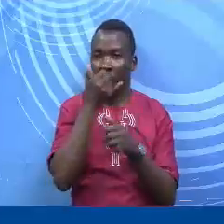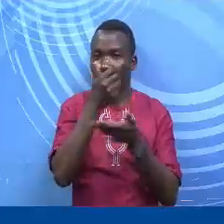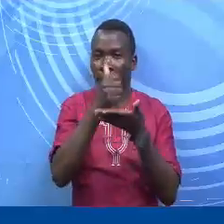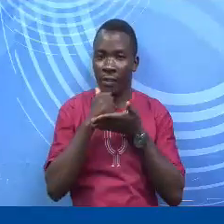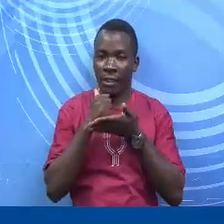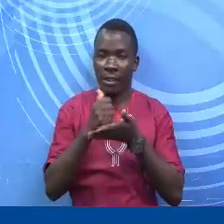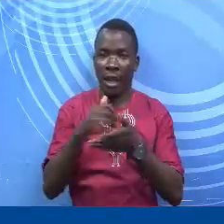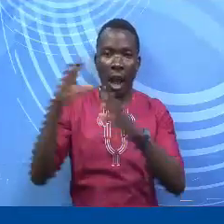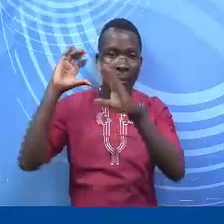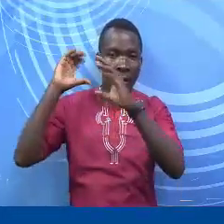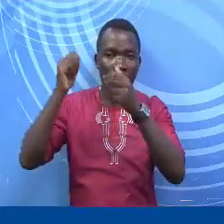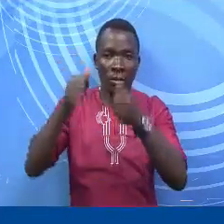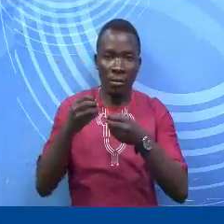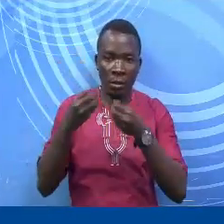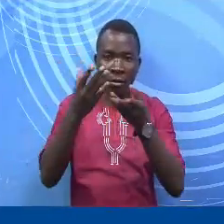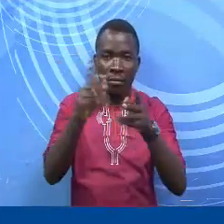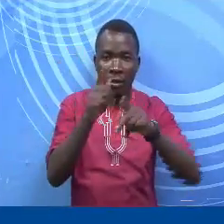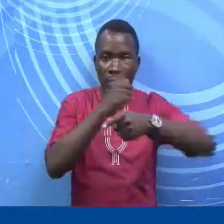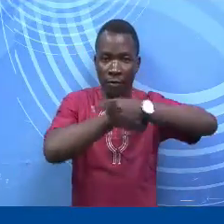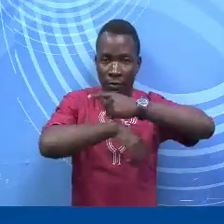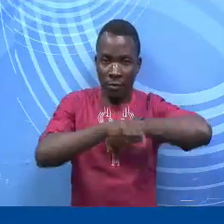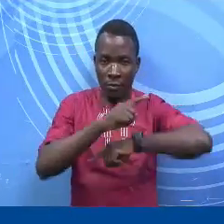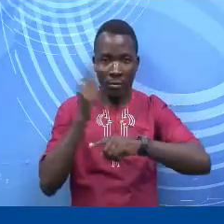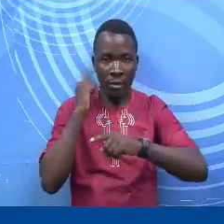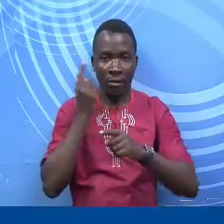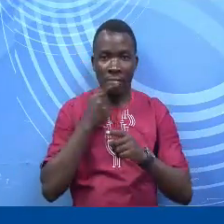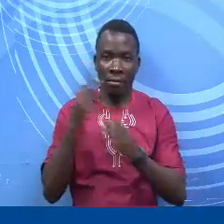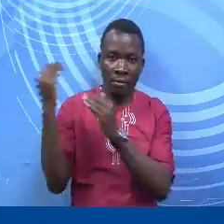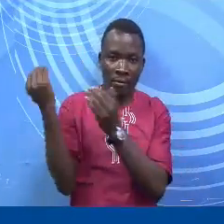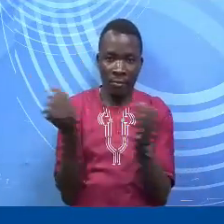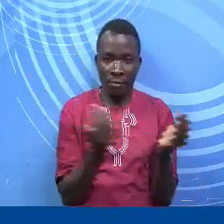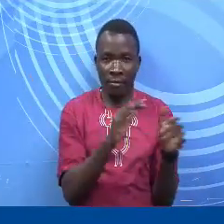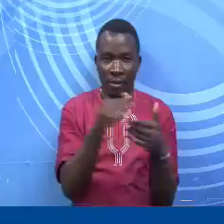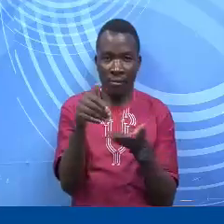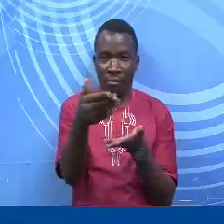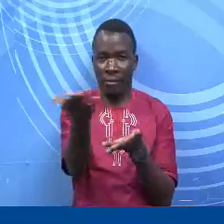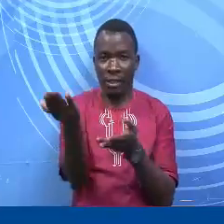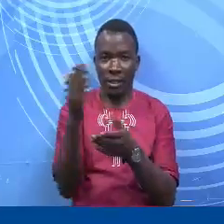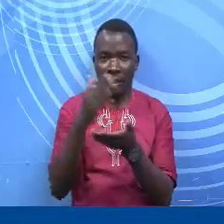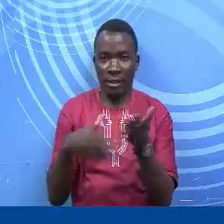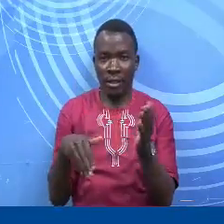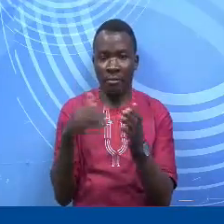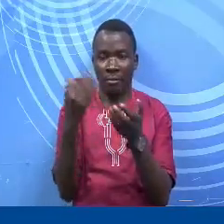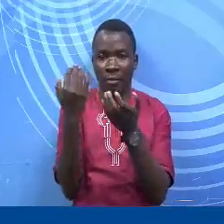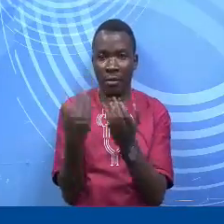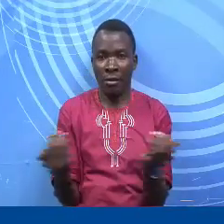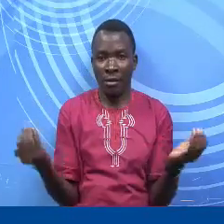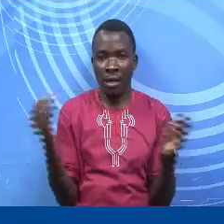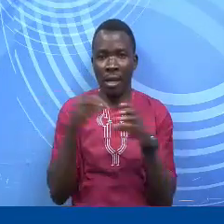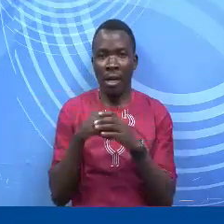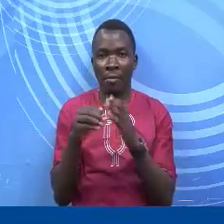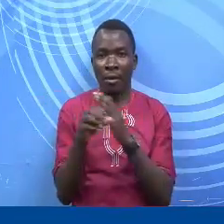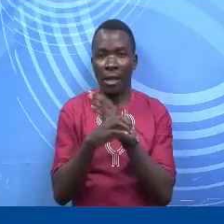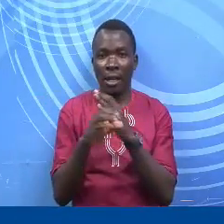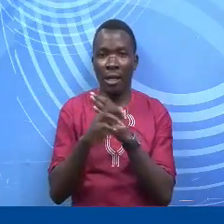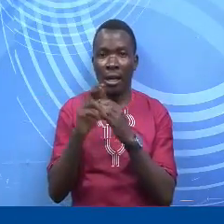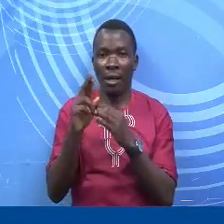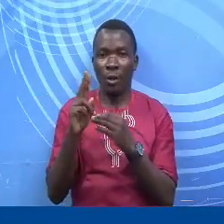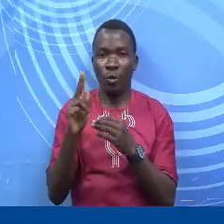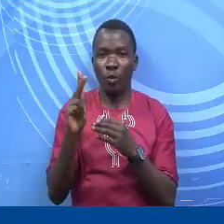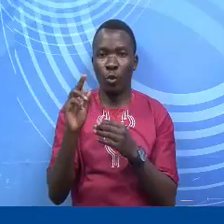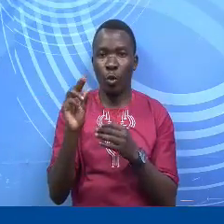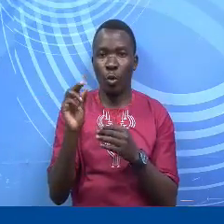amakuru abashe kugera ku bafite umugabo kutumva reka mbaye ikaze bamwe mu bana mu kagari ka Rukoko ni mu murenge